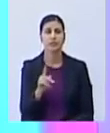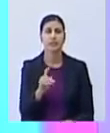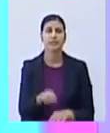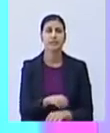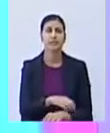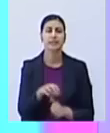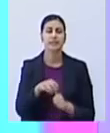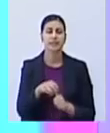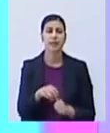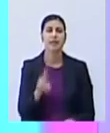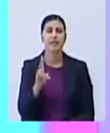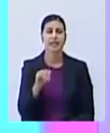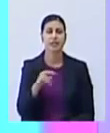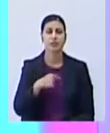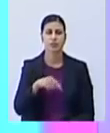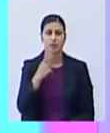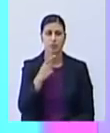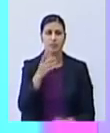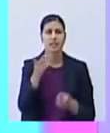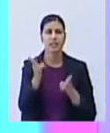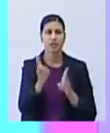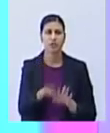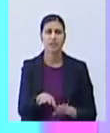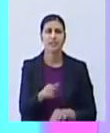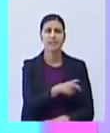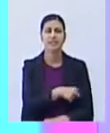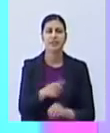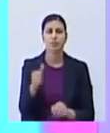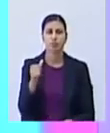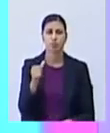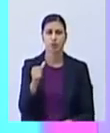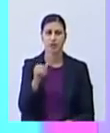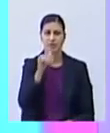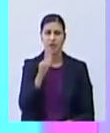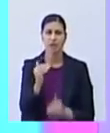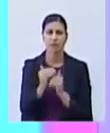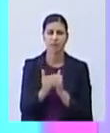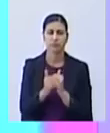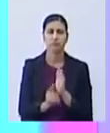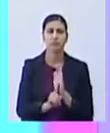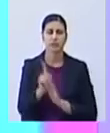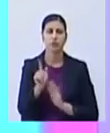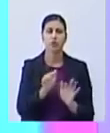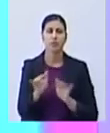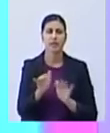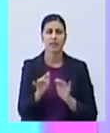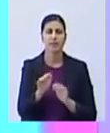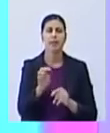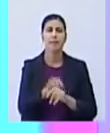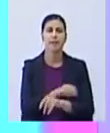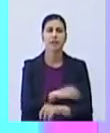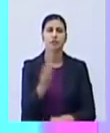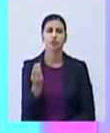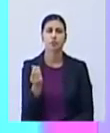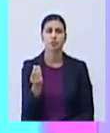ლიდერმა შალვა ნათელაშვილს გულისხმობს, დანარჩენი წევრების უკან, ზურგს უკან დაიწყო გარკვეული ქმედებები პარტიის